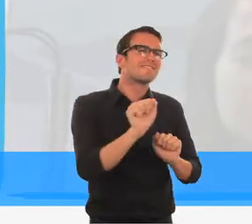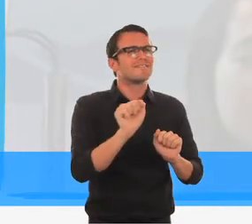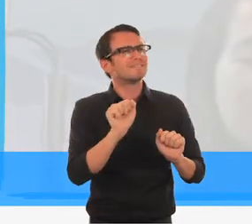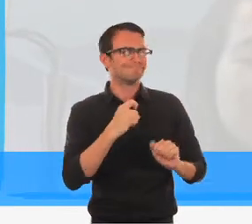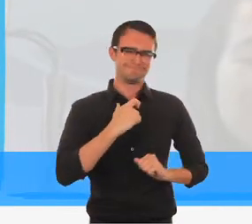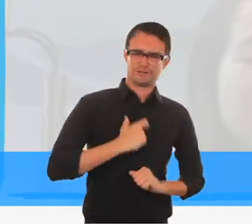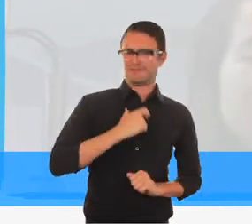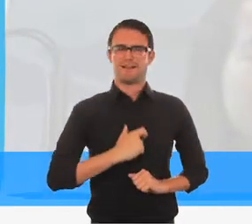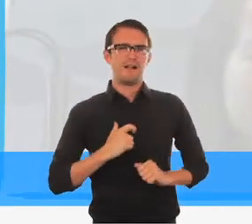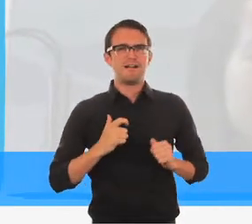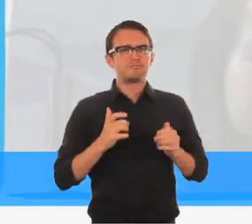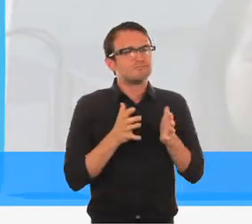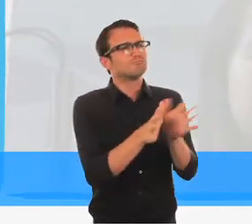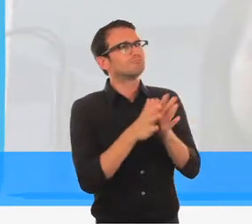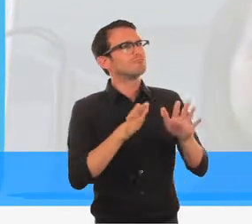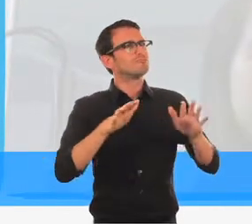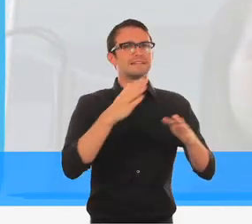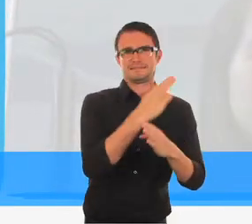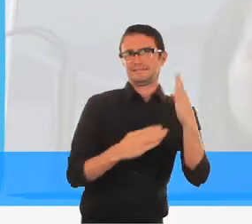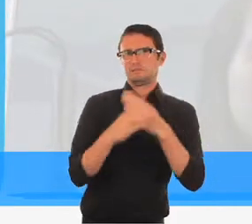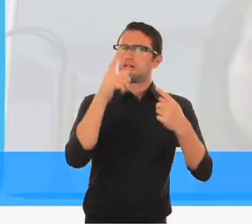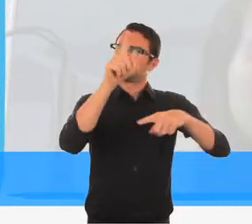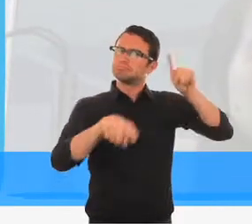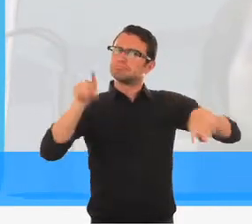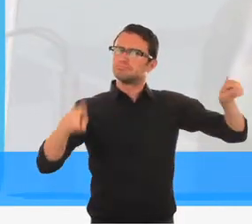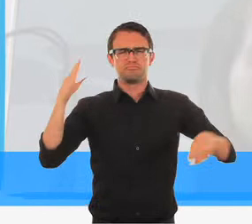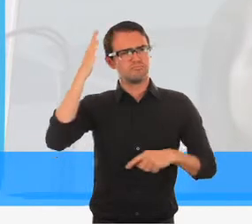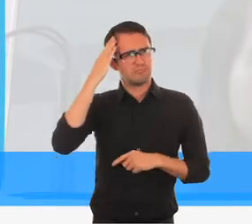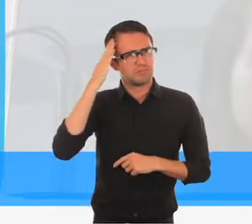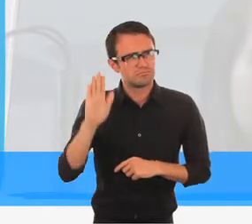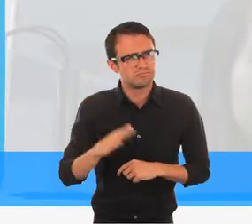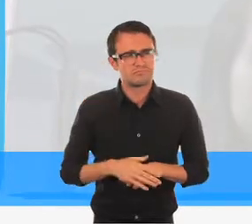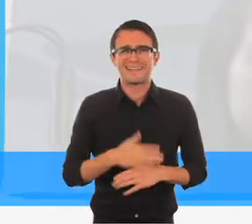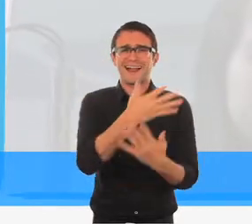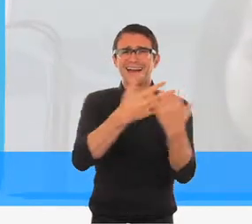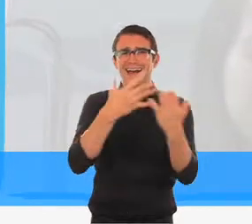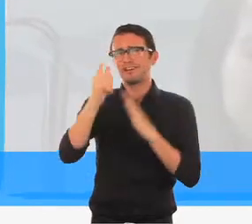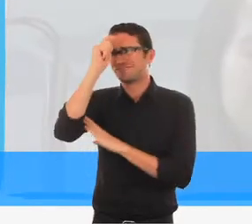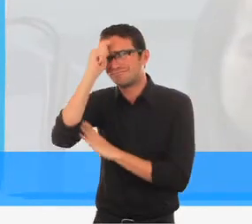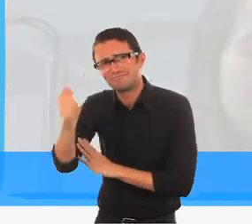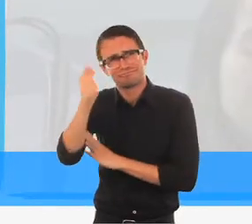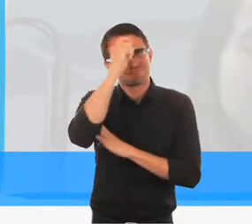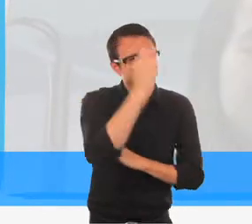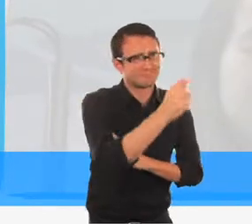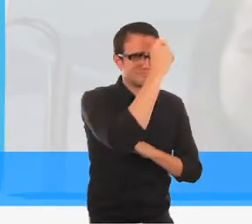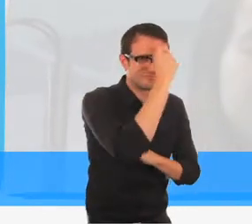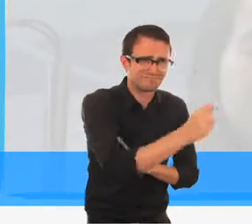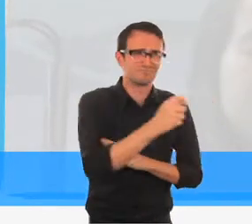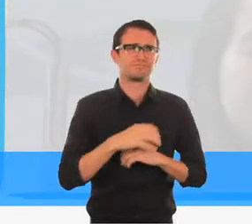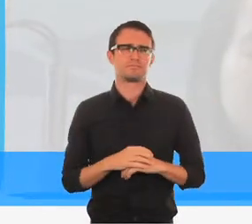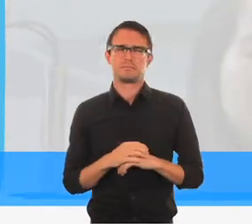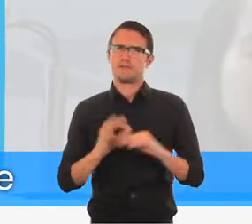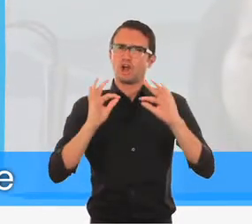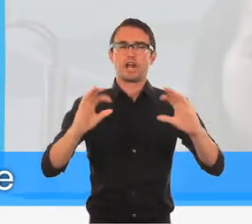employer. Chaque culture et chaque pays a son propre vocabulaire. Être respectueux est le premier pas vers une bonne communication. S'il le faut, adressez-vous